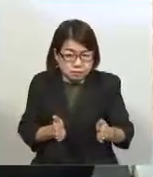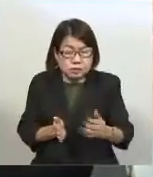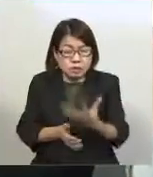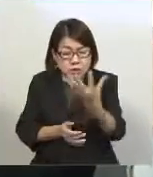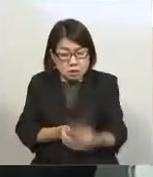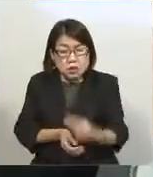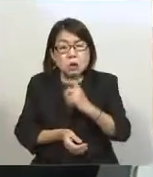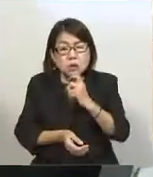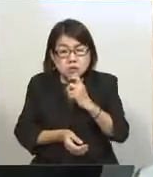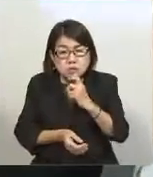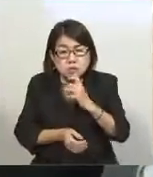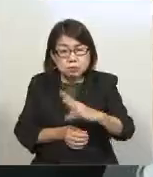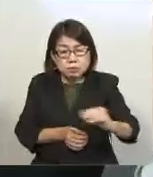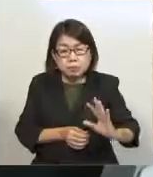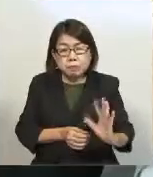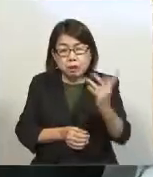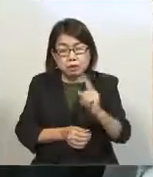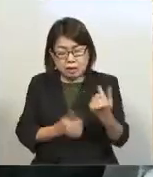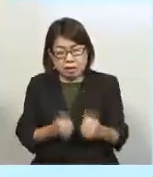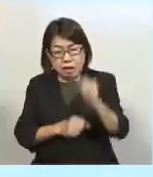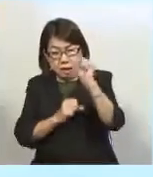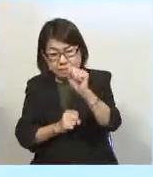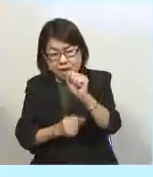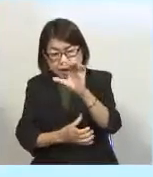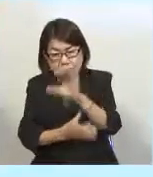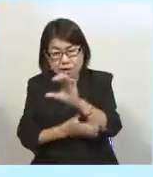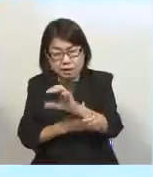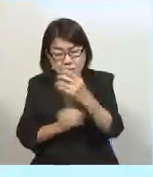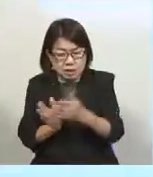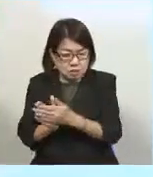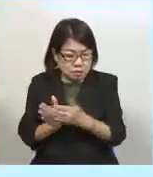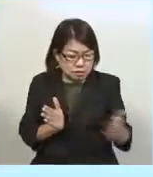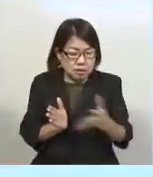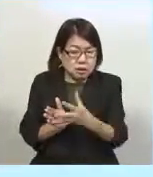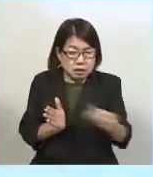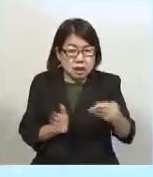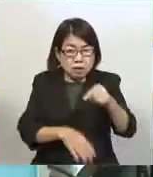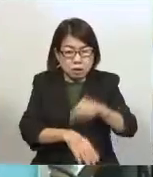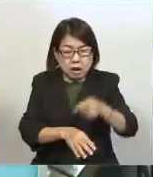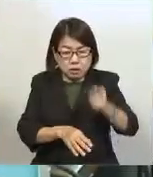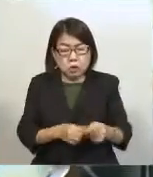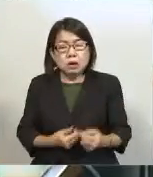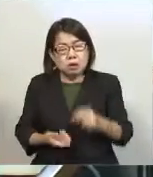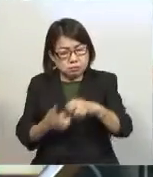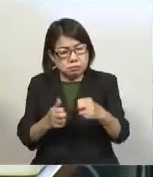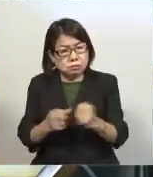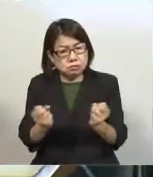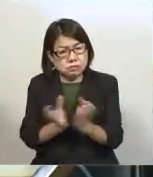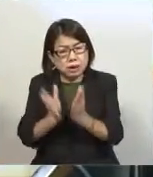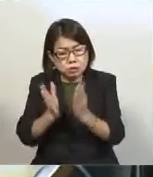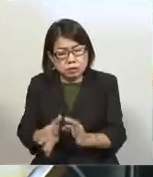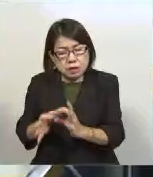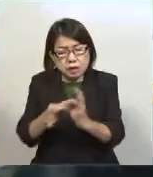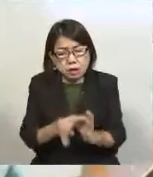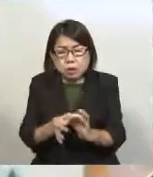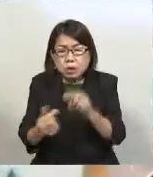ที่ยังคงเหลืออยู่หลังจากที่มีประกาศผลบังคับใช้ค่ะโดยคำนึงถึงผลกระทบเกี่ยวกับผู้เกี่ยวข้องทั้งเรื่